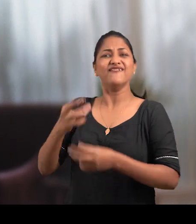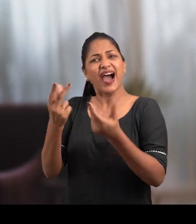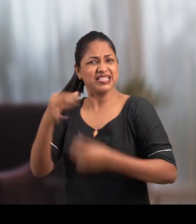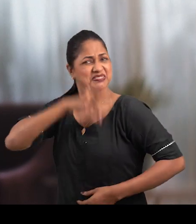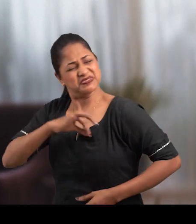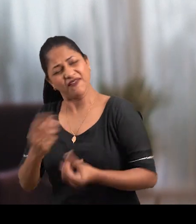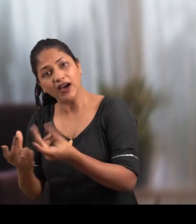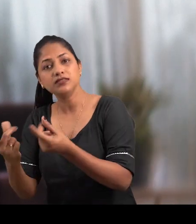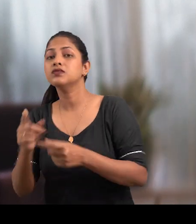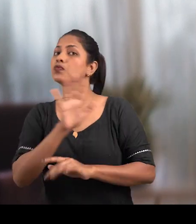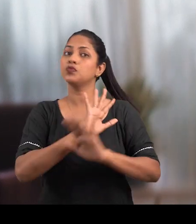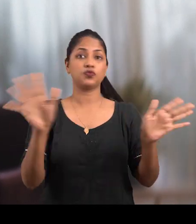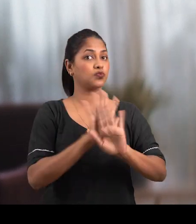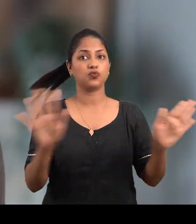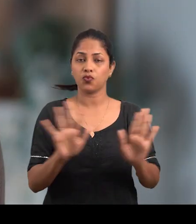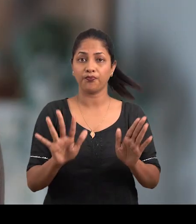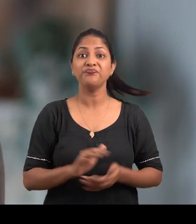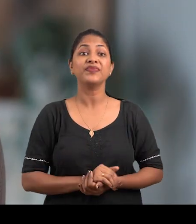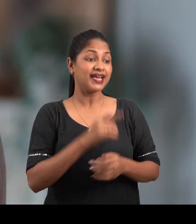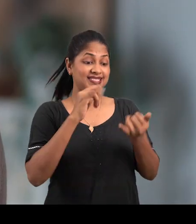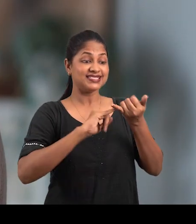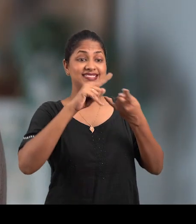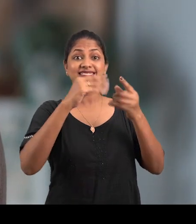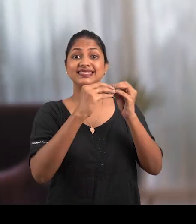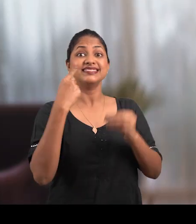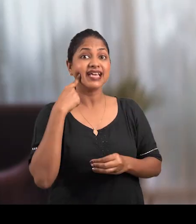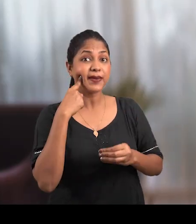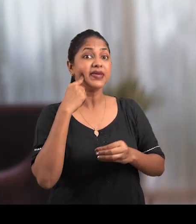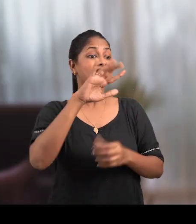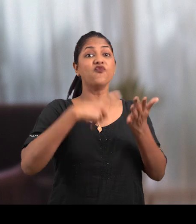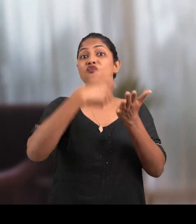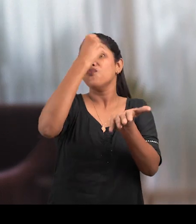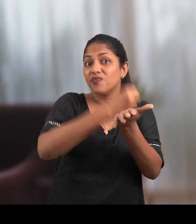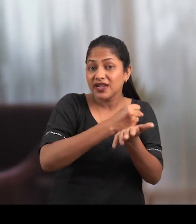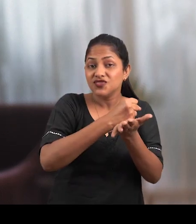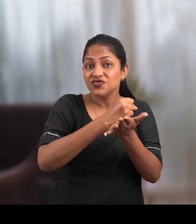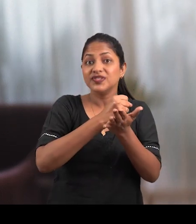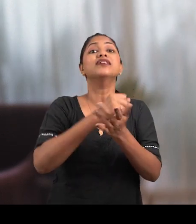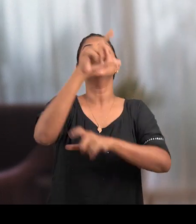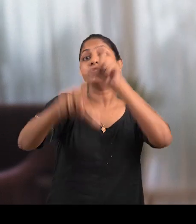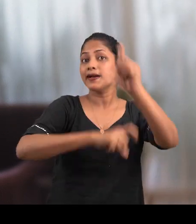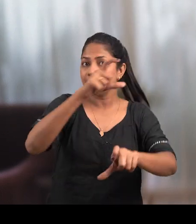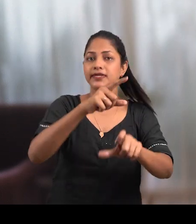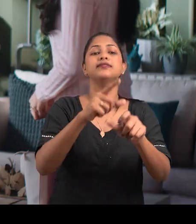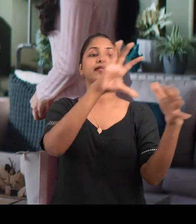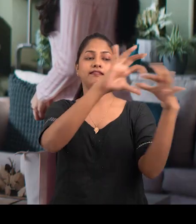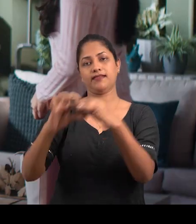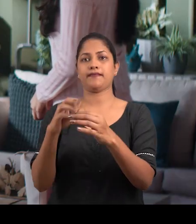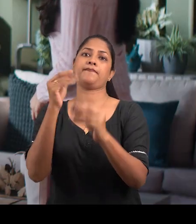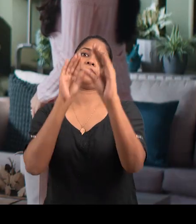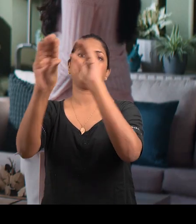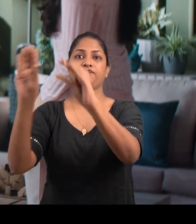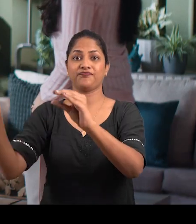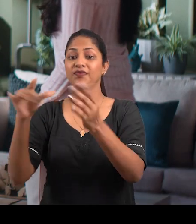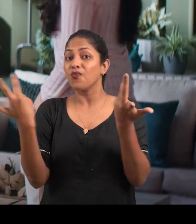ಲಾಭ ಮಾಡುವಂತ ಆಸೆ ತೋರಿಸ್ತಾರೆ. ಯಾವಾಗ್ಲೂ ಸೆಬಿ ಮೂಲಕ ರಿಜಿಸ್ಟರ್ಡ್ ಮಾರುಕಟ್ಟೆ ಮಧ್ಯಸ್ಥರ ಮೂಲಕ ಮಾತ್ರನೇ ಹೂಡಿಕೆ ಮಾಡ್ಬೇಕು.